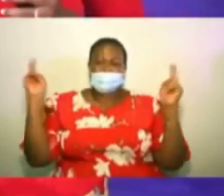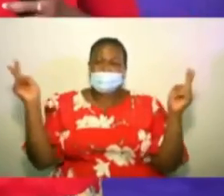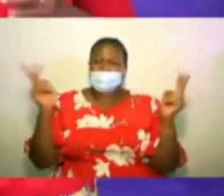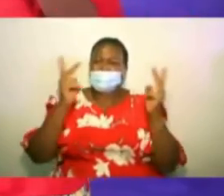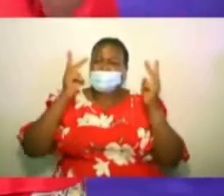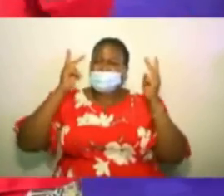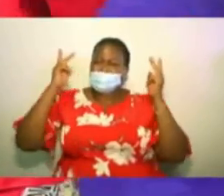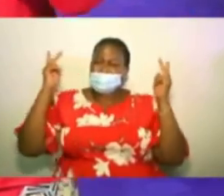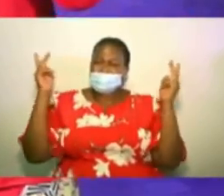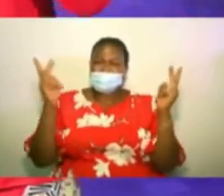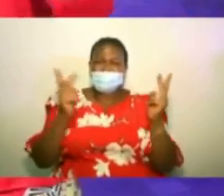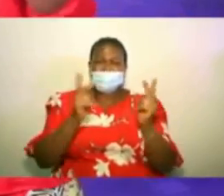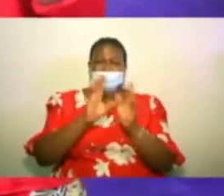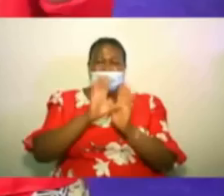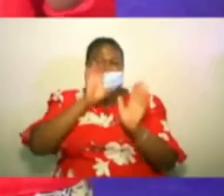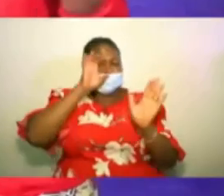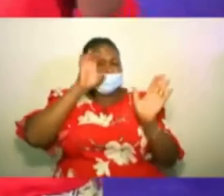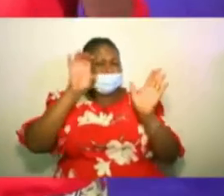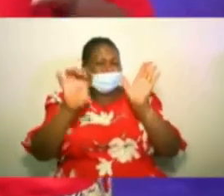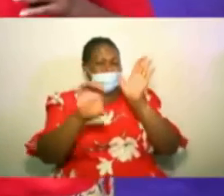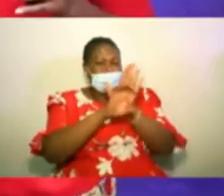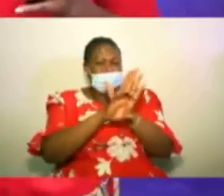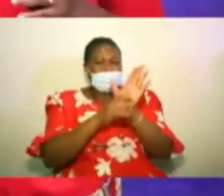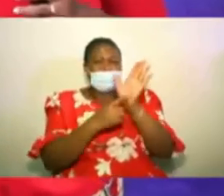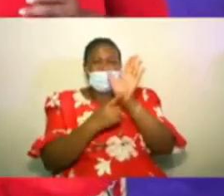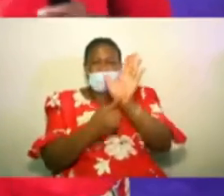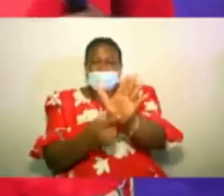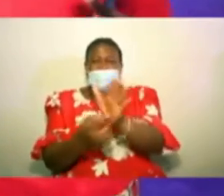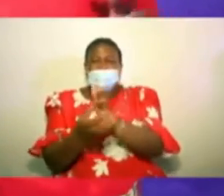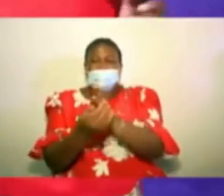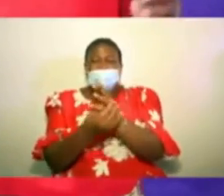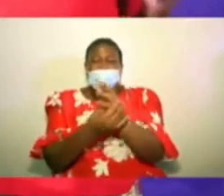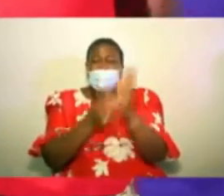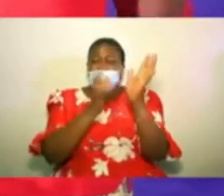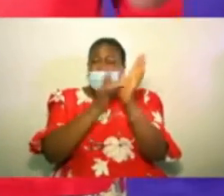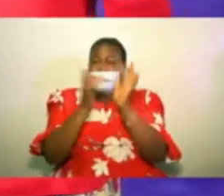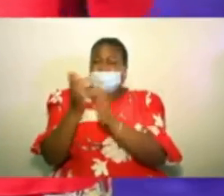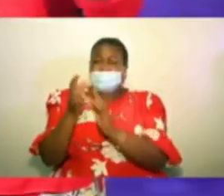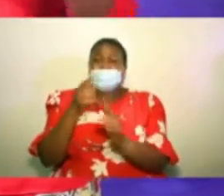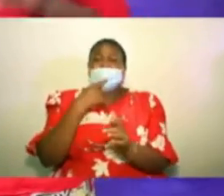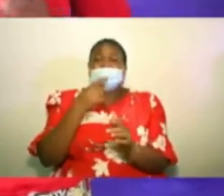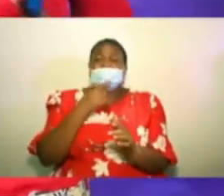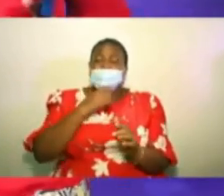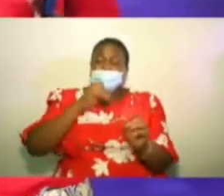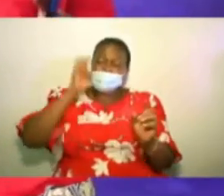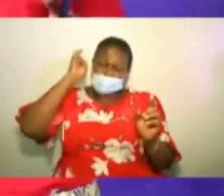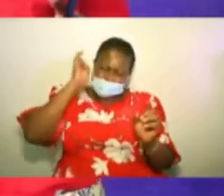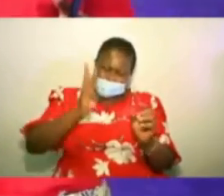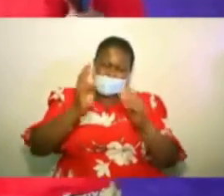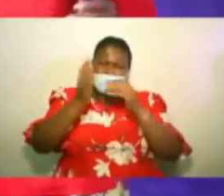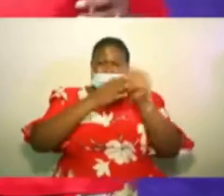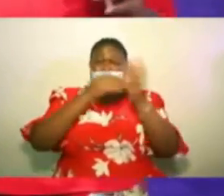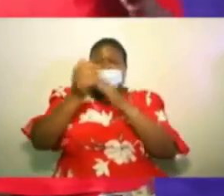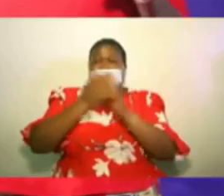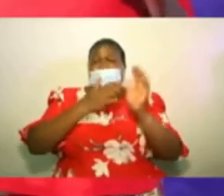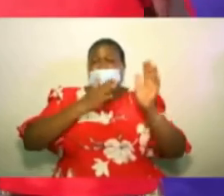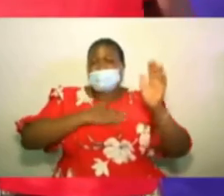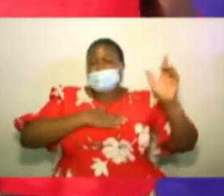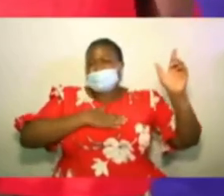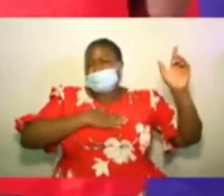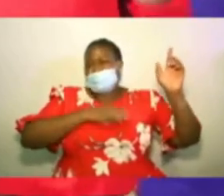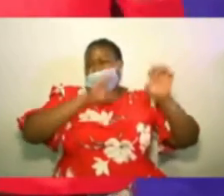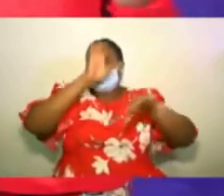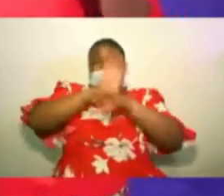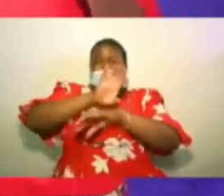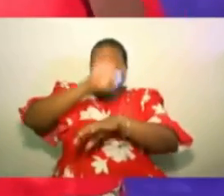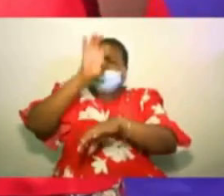the picture. Et puis là, j'ai vu Jesus l'image said, clairement. I will build my church. Jésus qui dit, je vais bâtir and mon the église. Gates of hell shall not prevail